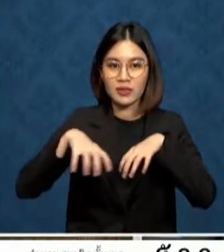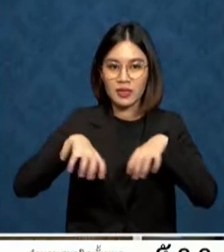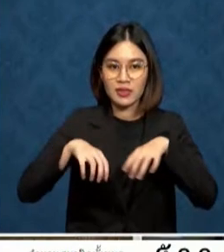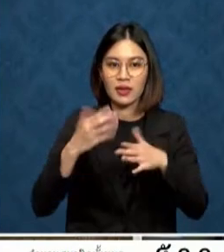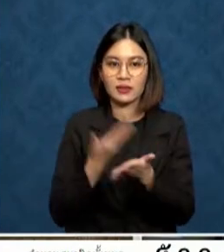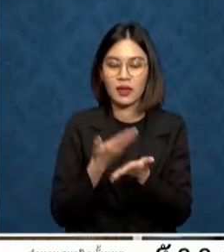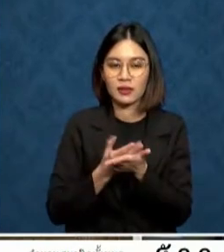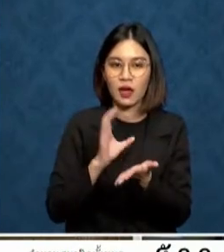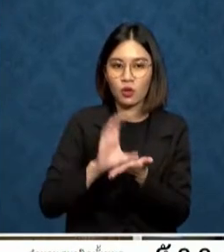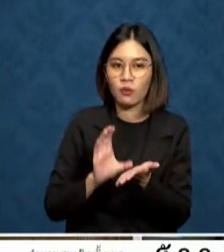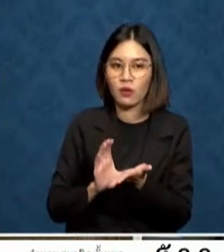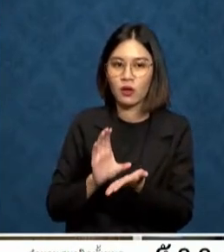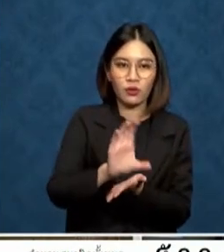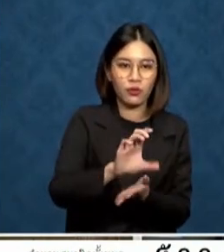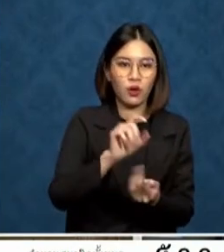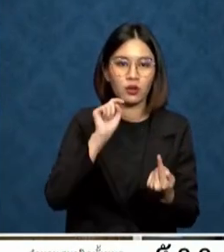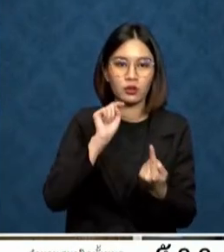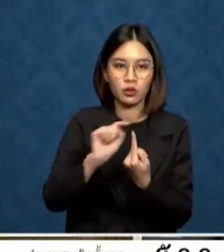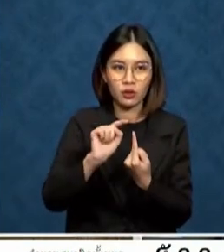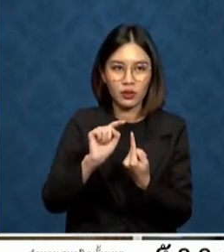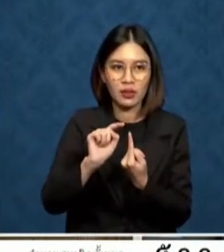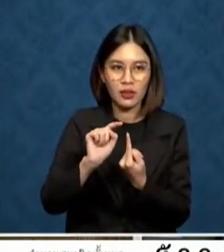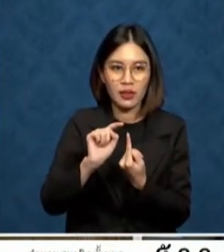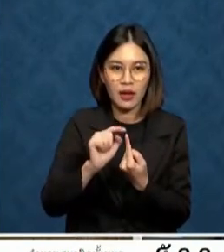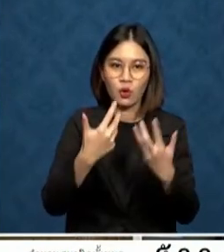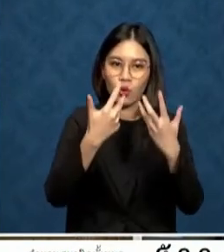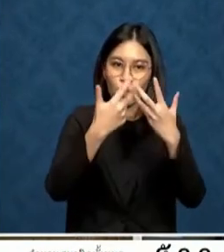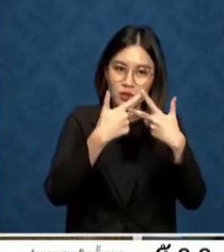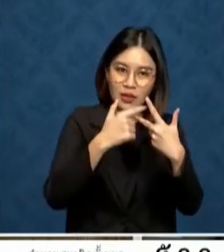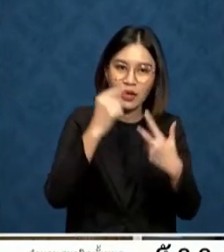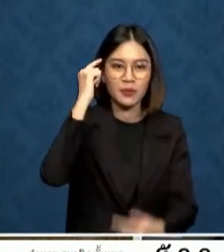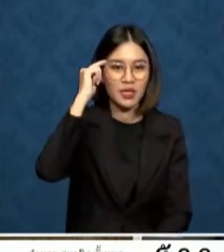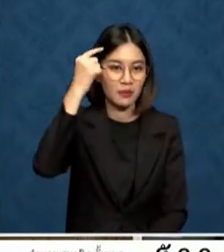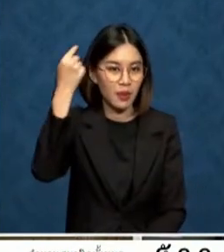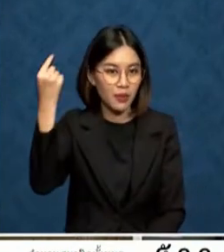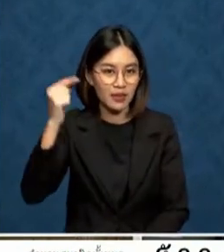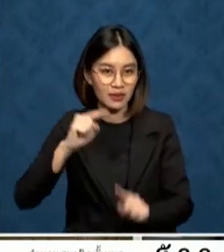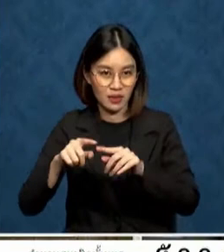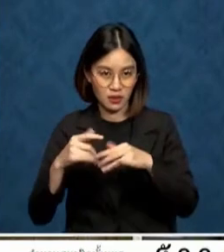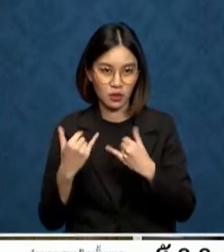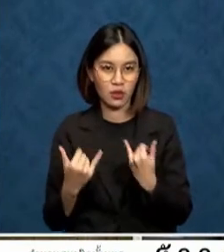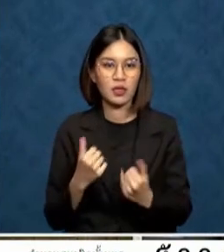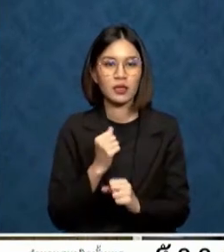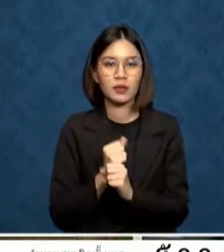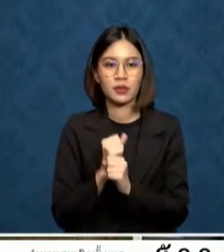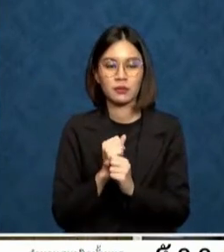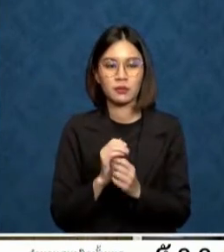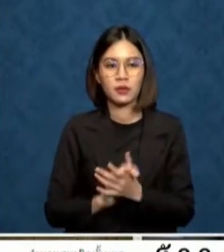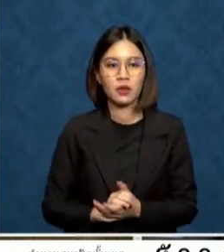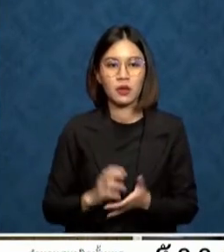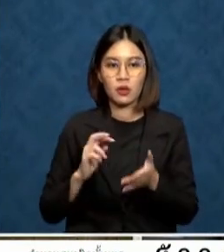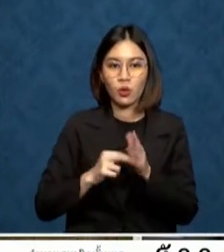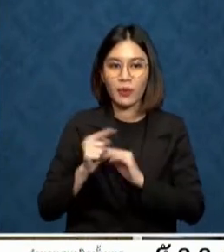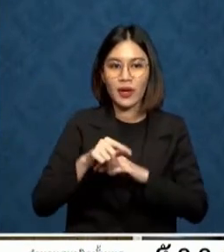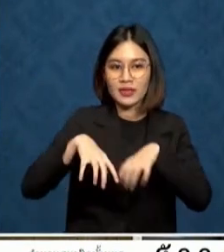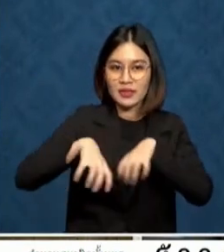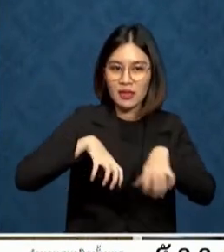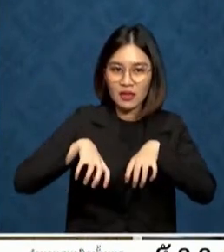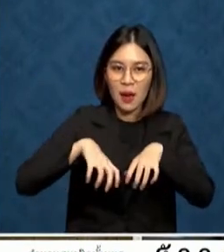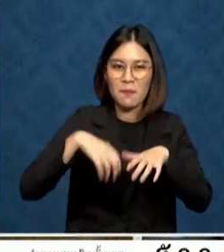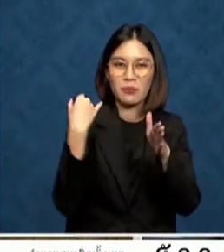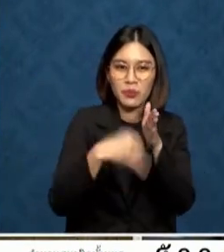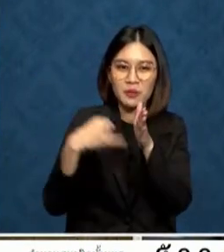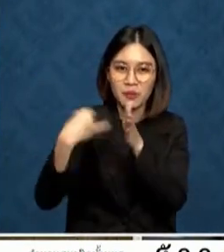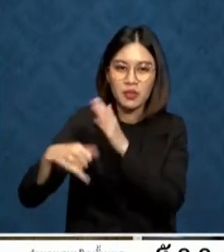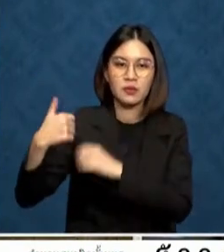งบประมาณลงไปในแต่ละรายอุตสาหกรรมสร้างสรรค์ที่ท่านกำกำลังทำมันเป็นการจัดสรรแบบผิดฝา